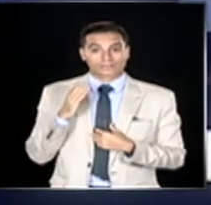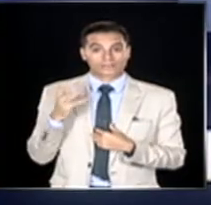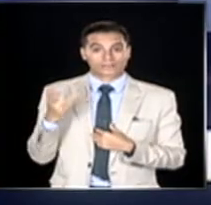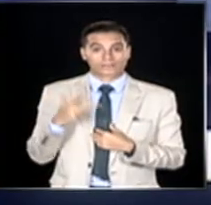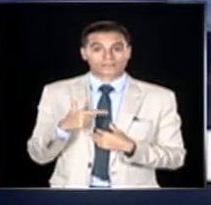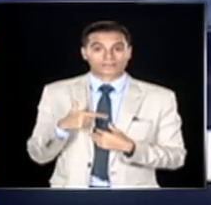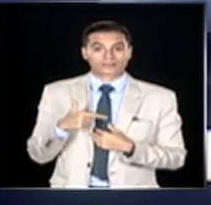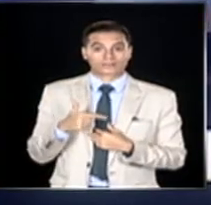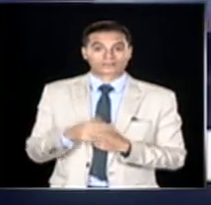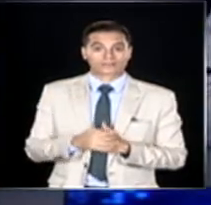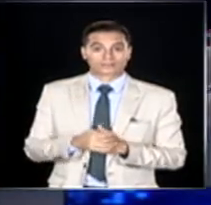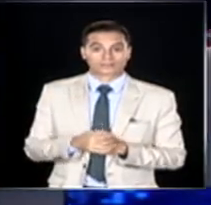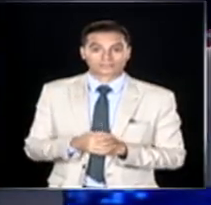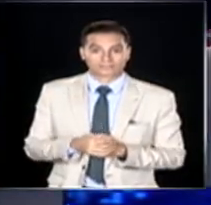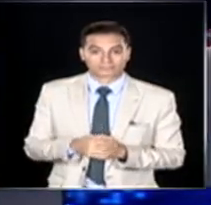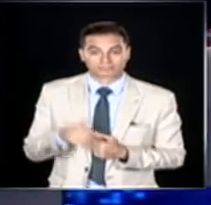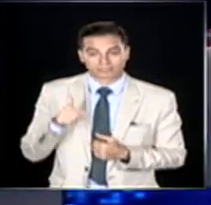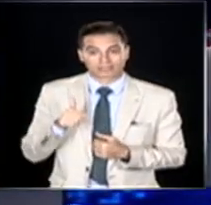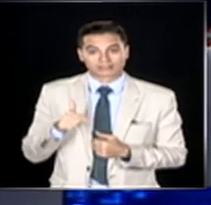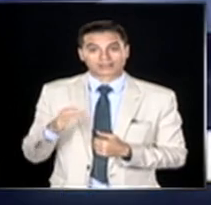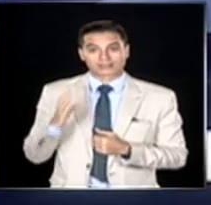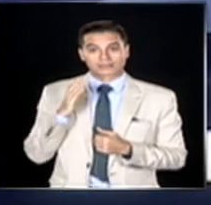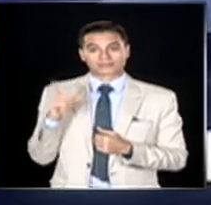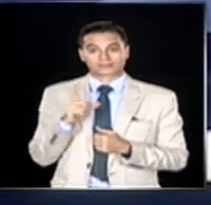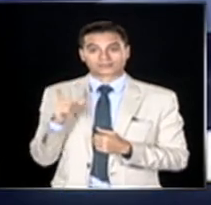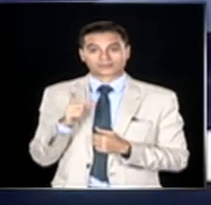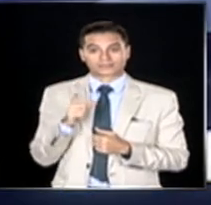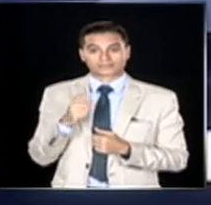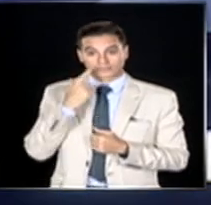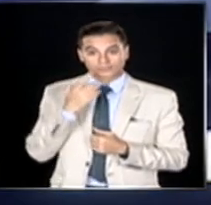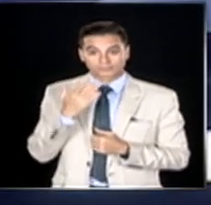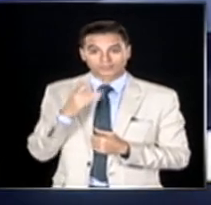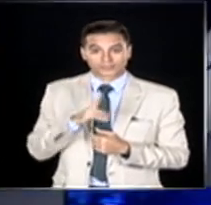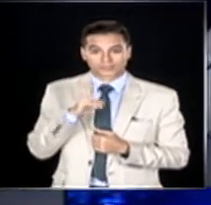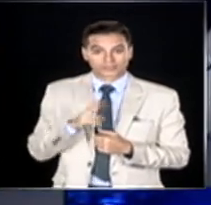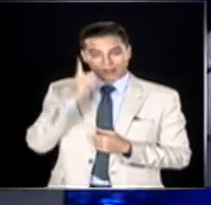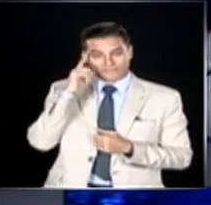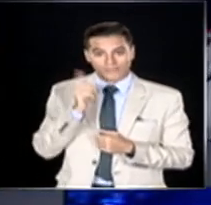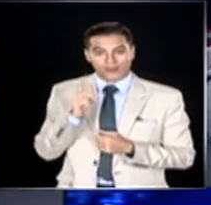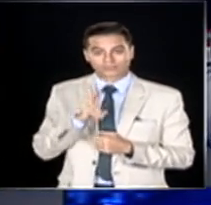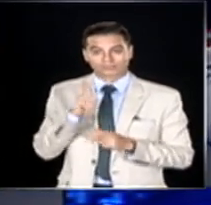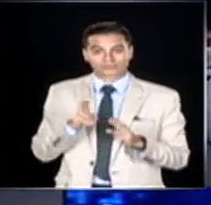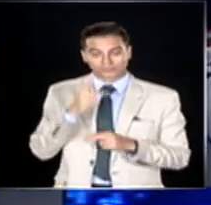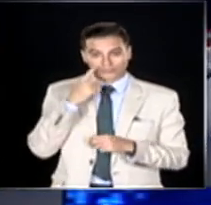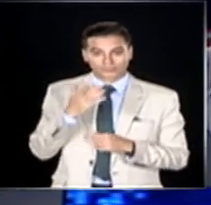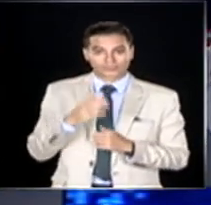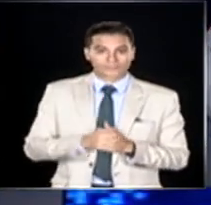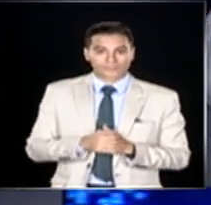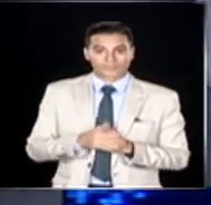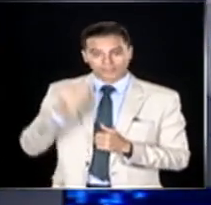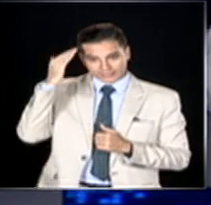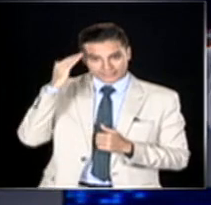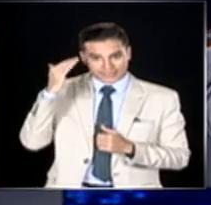صح؟ 6 إجابات صحيحة. تعالوا نشوف الأسئلة اللي ما تجاوبتش.